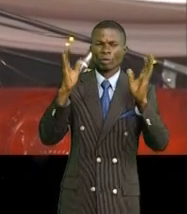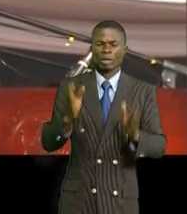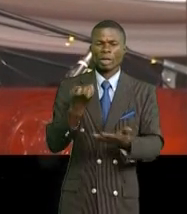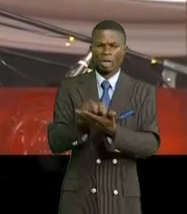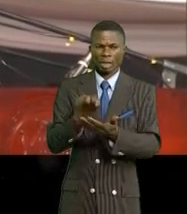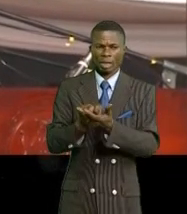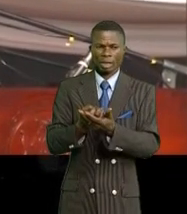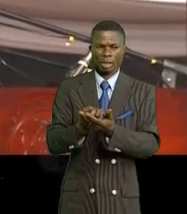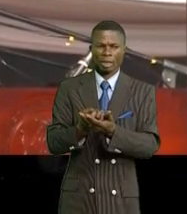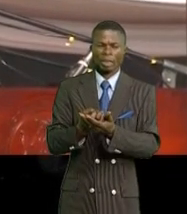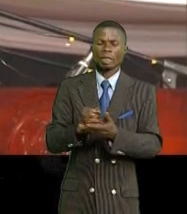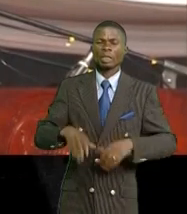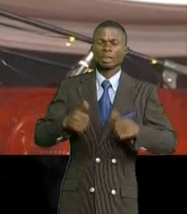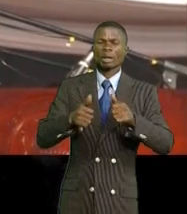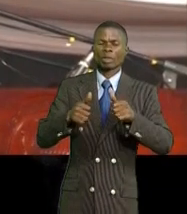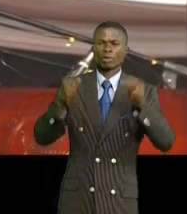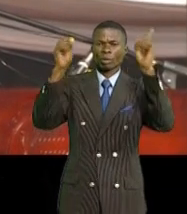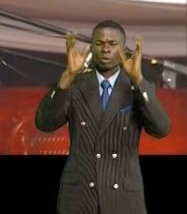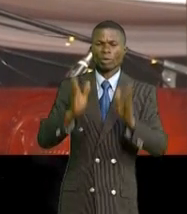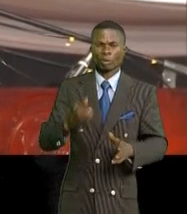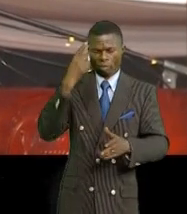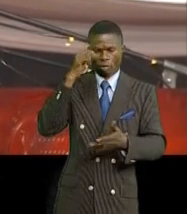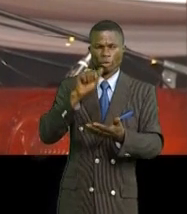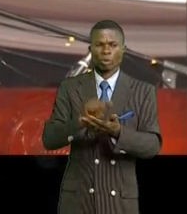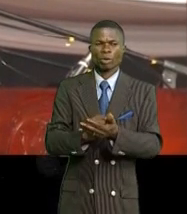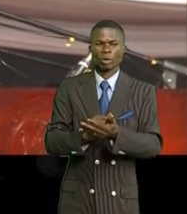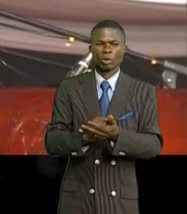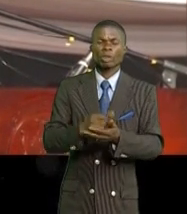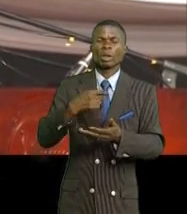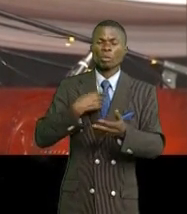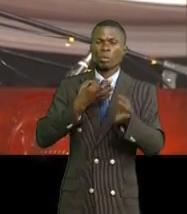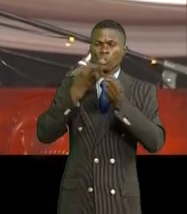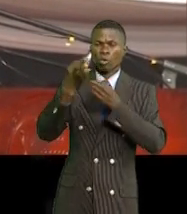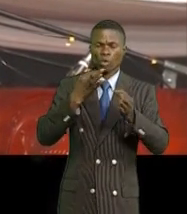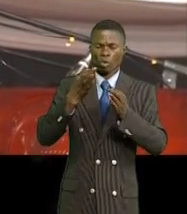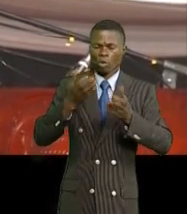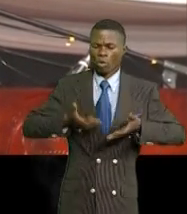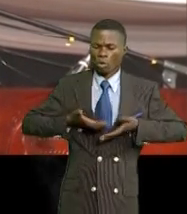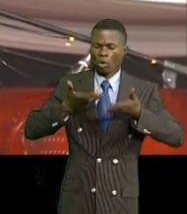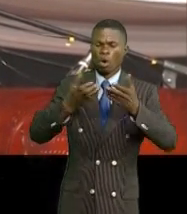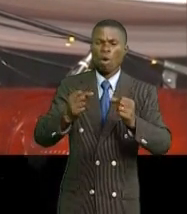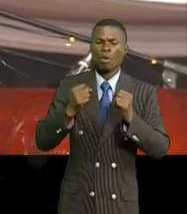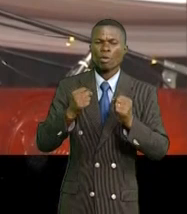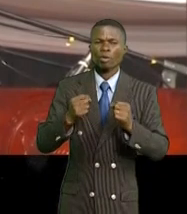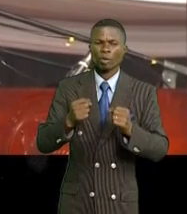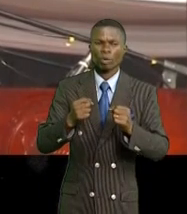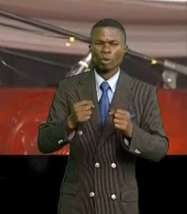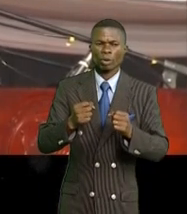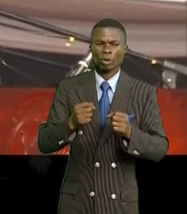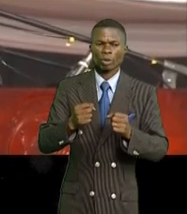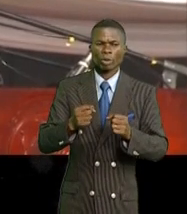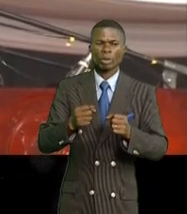de l'Afrique. Par cette déclaration, j'ai voulu exprimer ma ferme conviction en notre